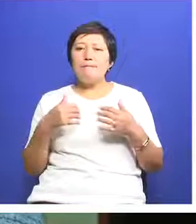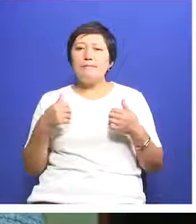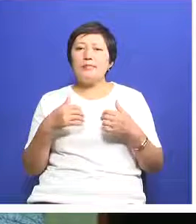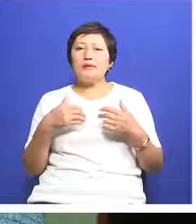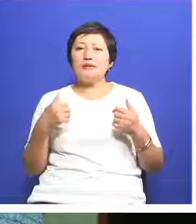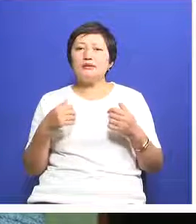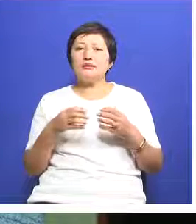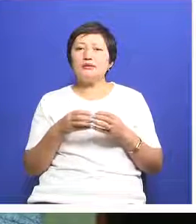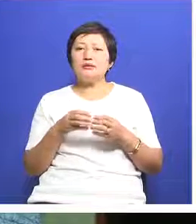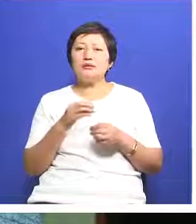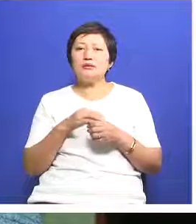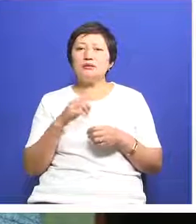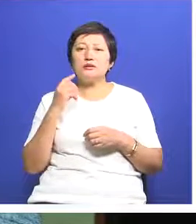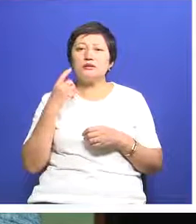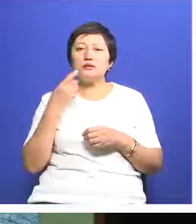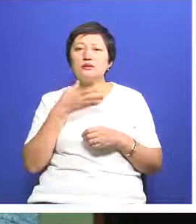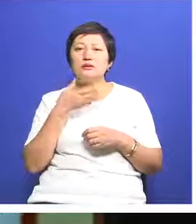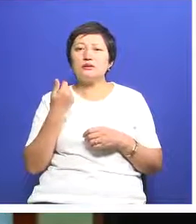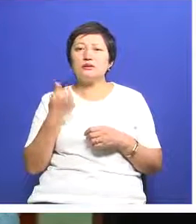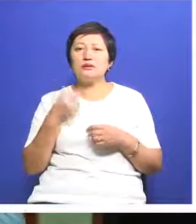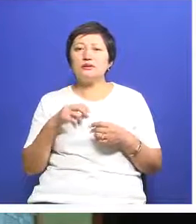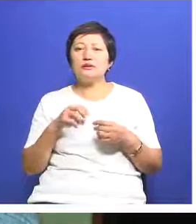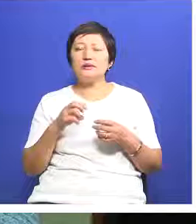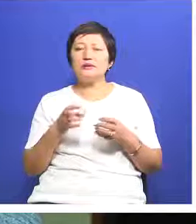шаруашылығында ешқандай қиындық болмайды деп есептеймін.